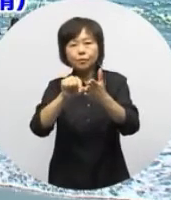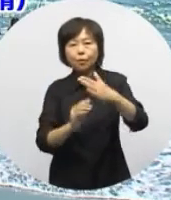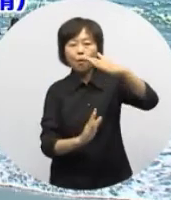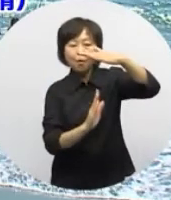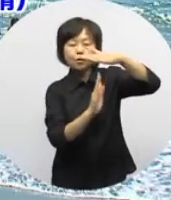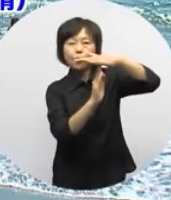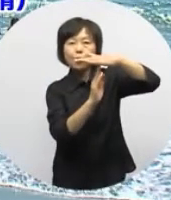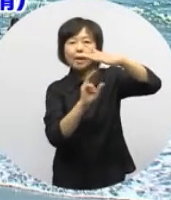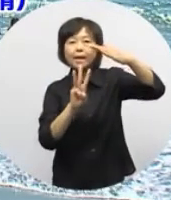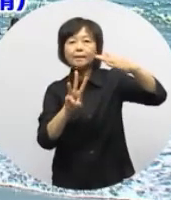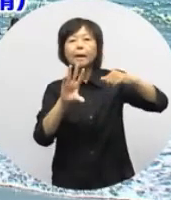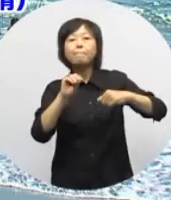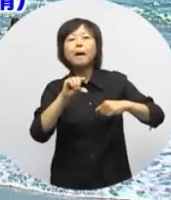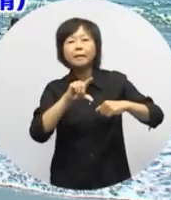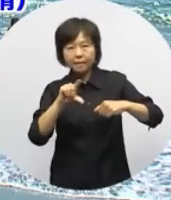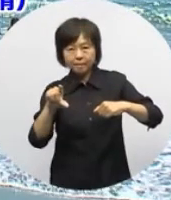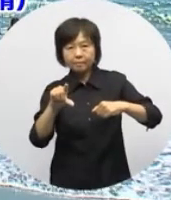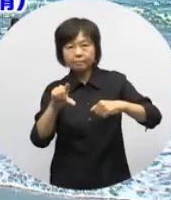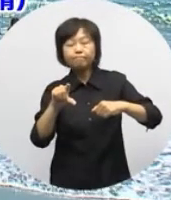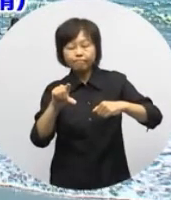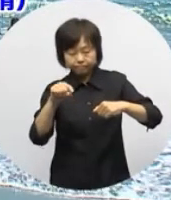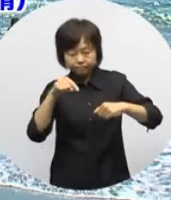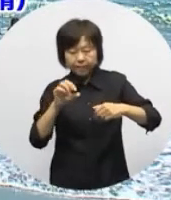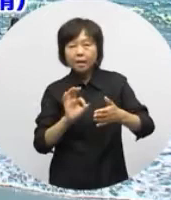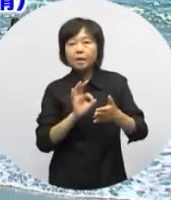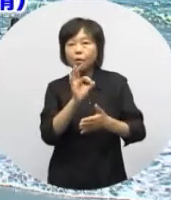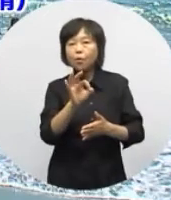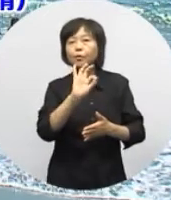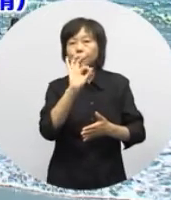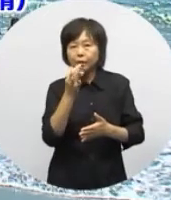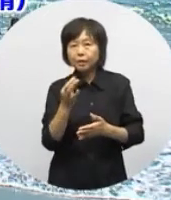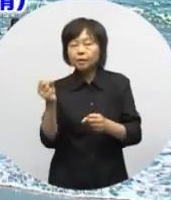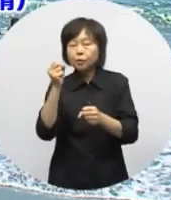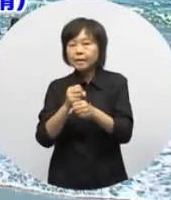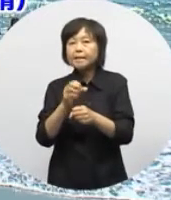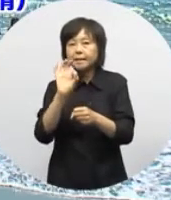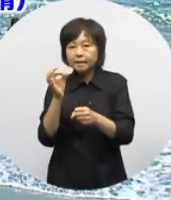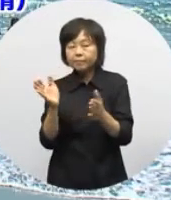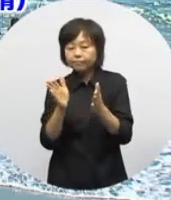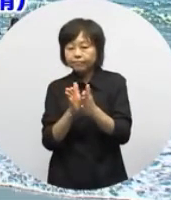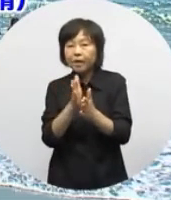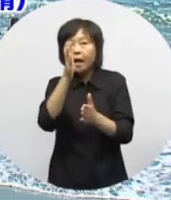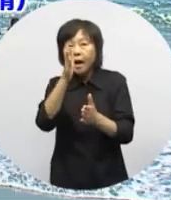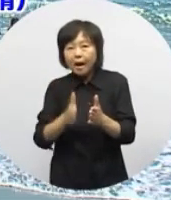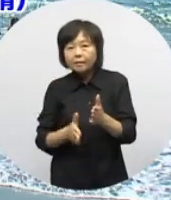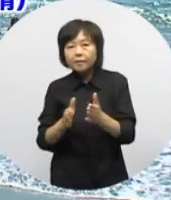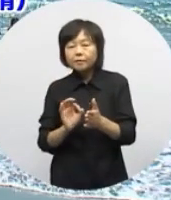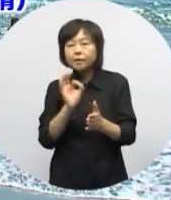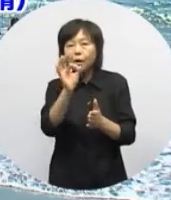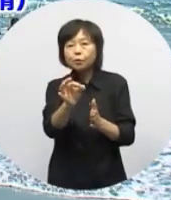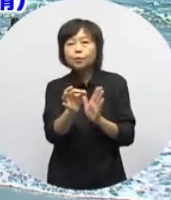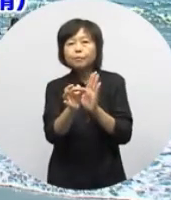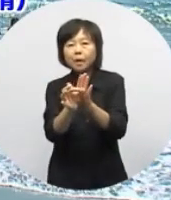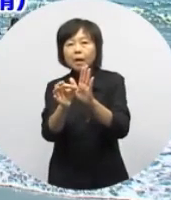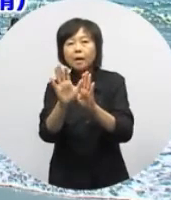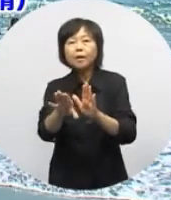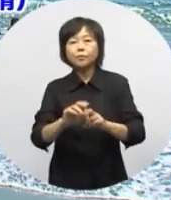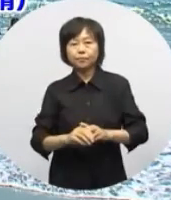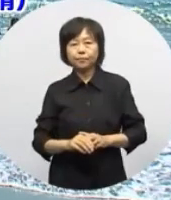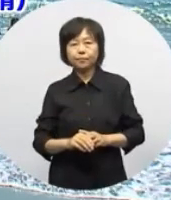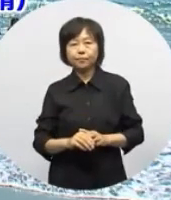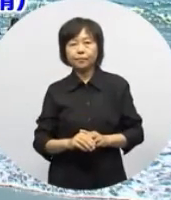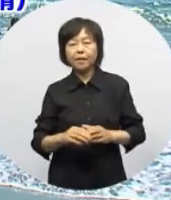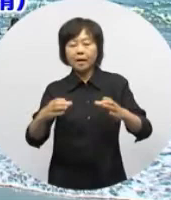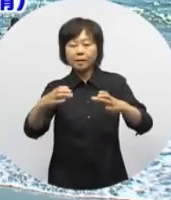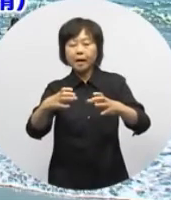限3万円として購入費および設置費の半額が補助されます。タ